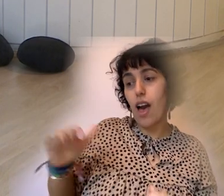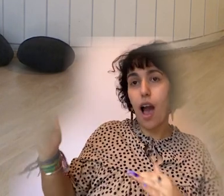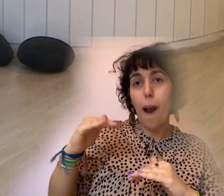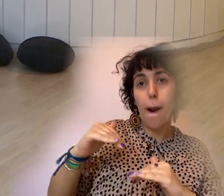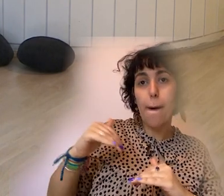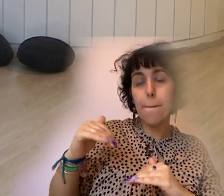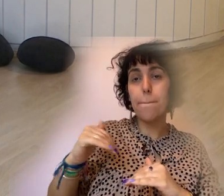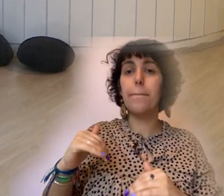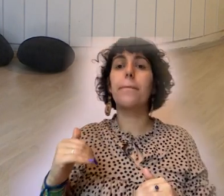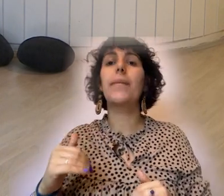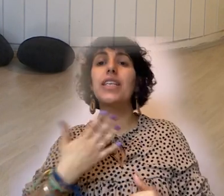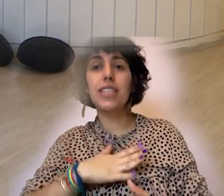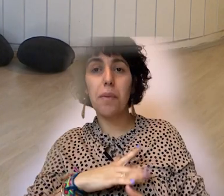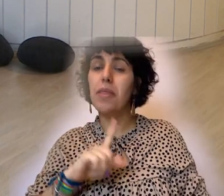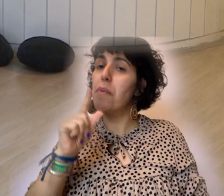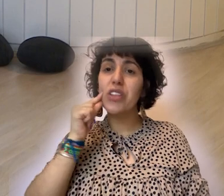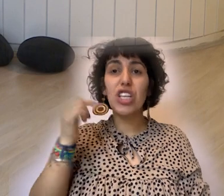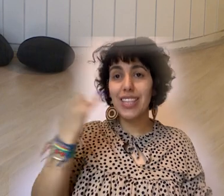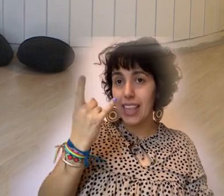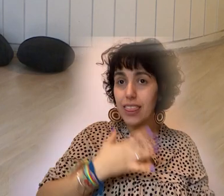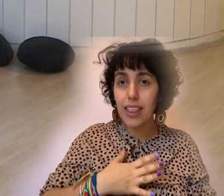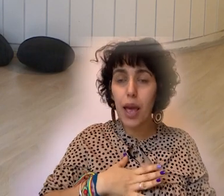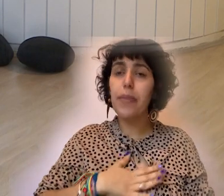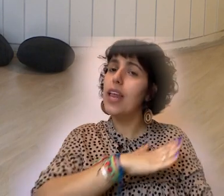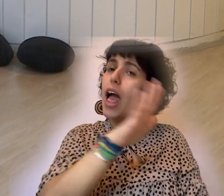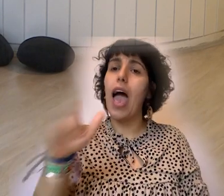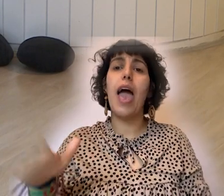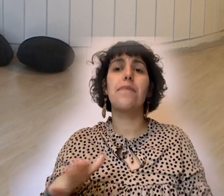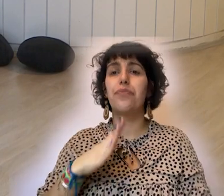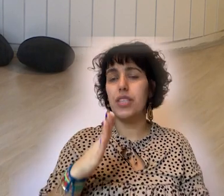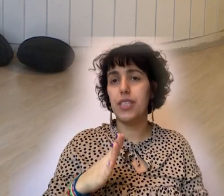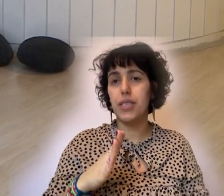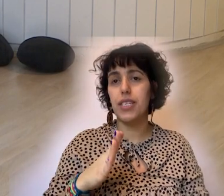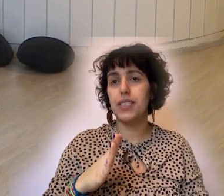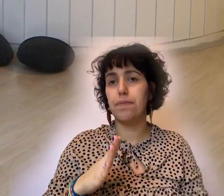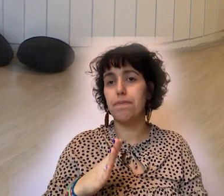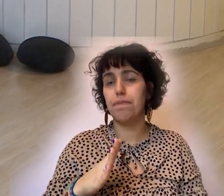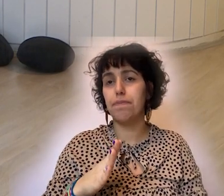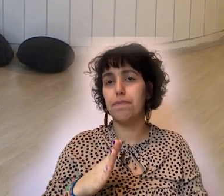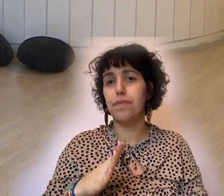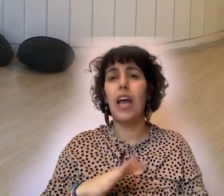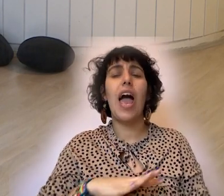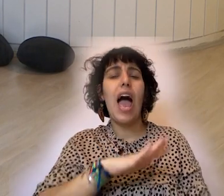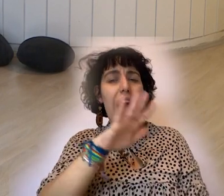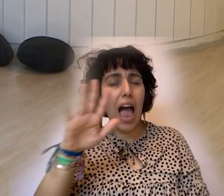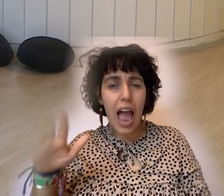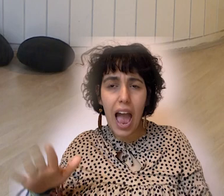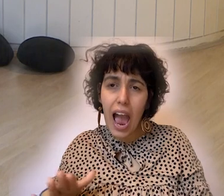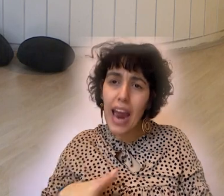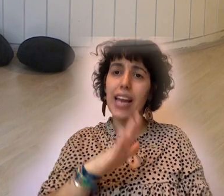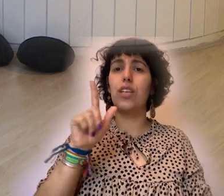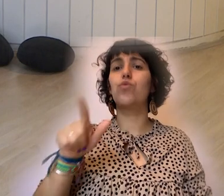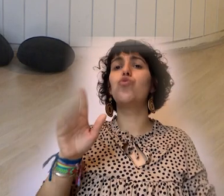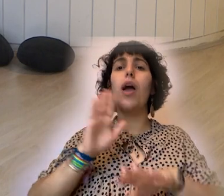yakınlaşmak isteyebilir birisi tecavüz etmek isteyebilir ve bunların her birisi Aslında her durumda ve herkes tarafından